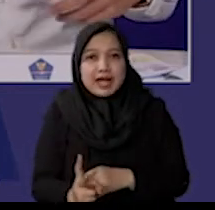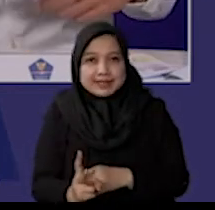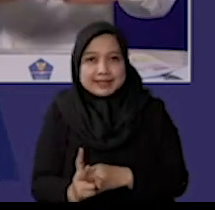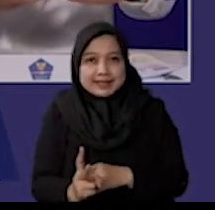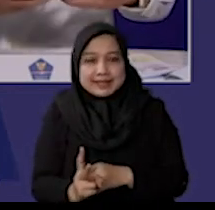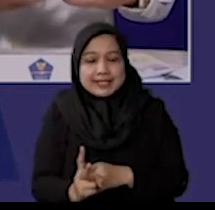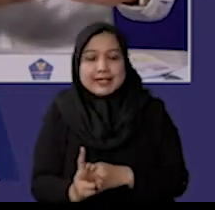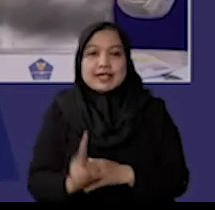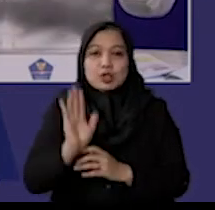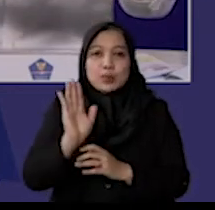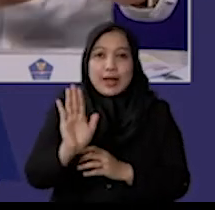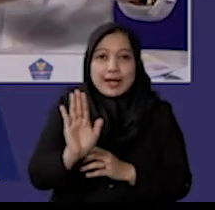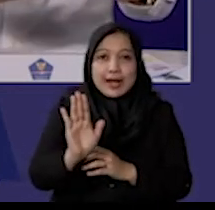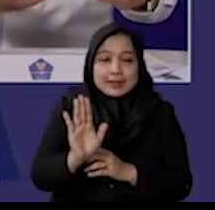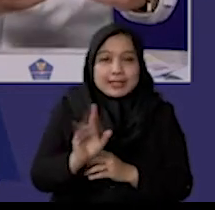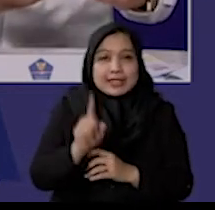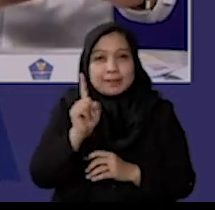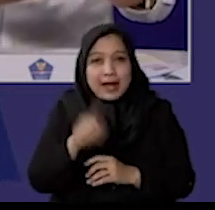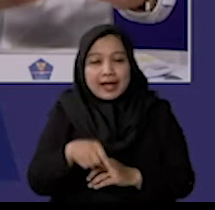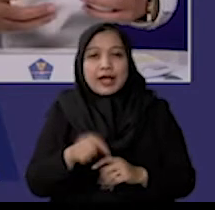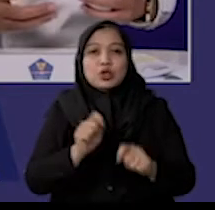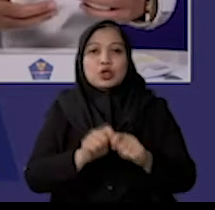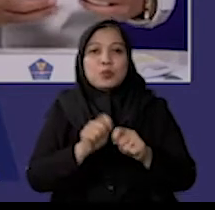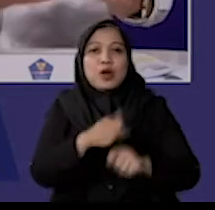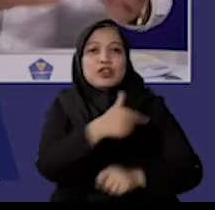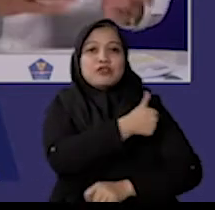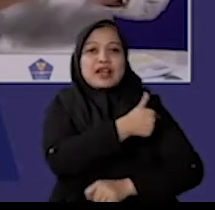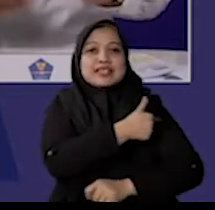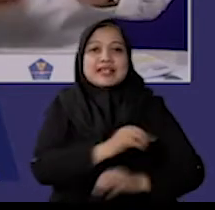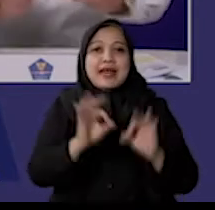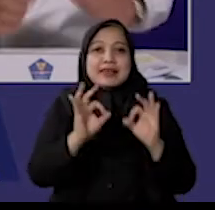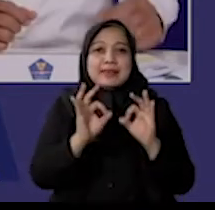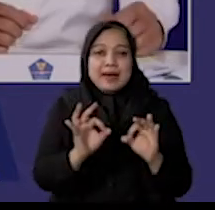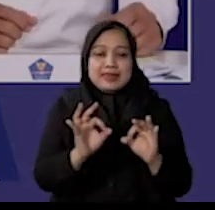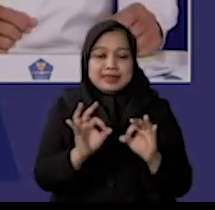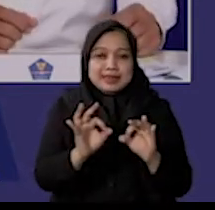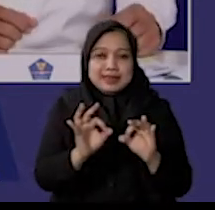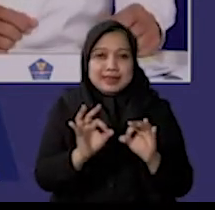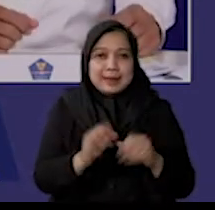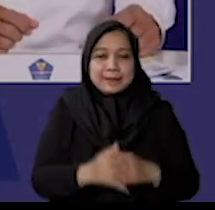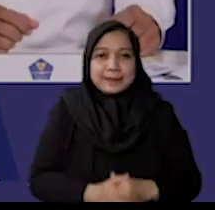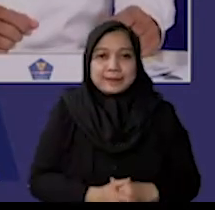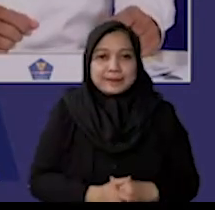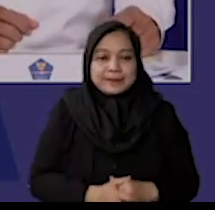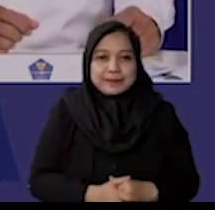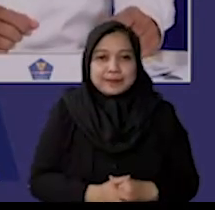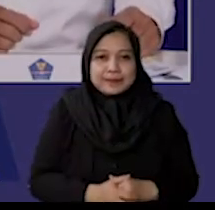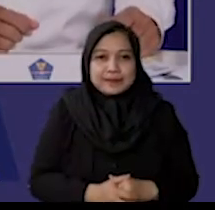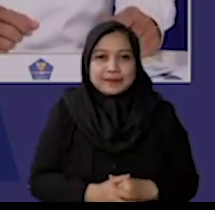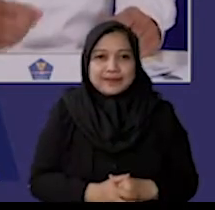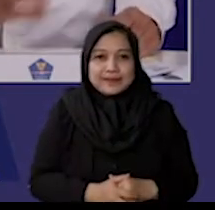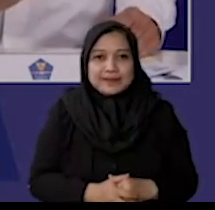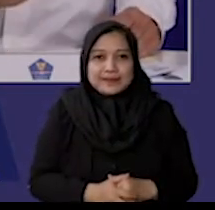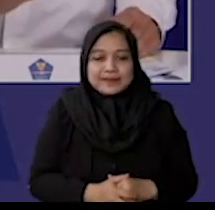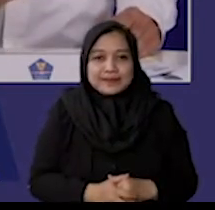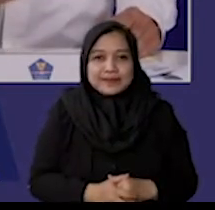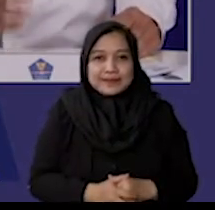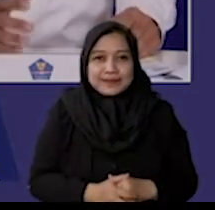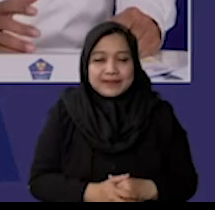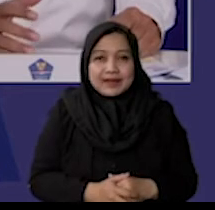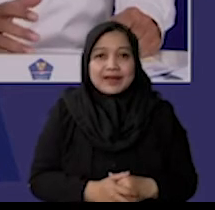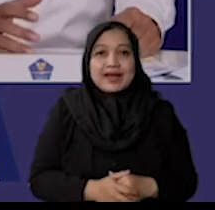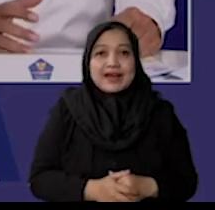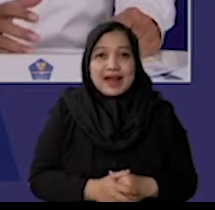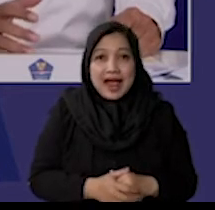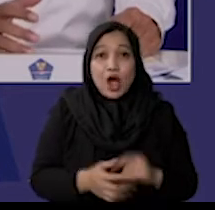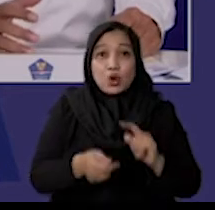supaya bisa menjadi bahan vaksin yang tepat sebelum diuji pada uji preklinis tersebut. Dan setelah